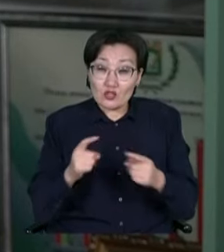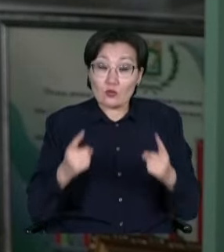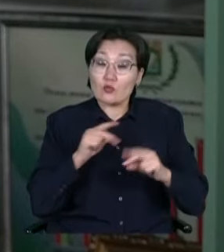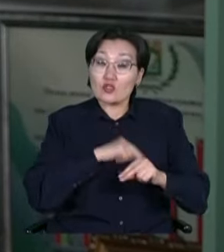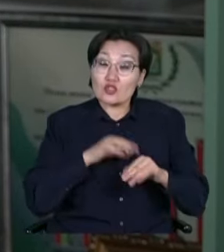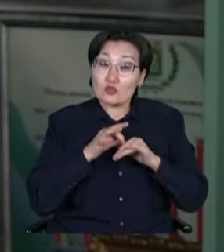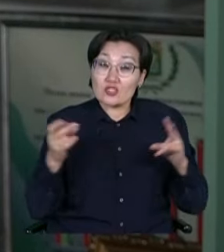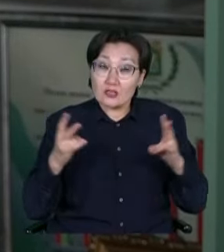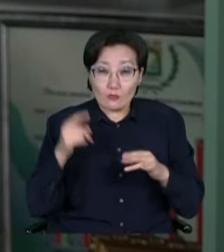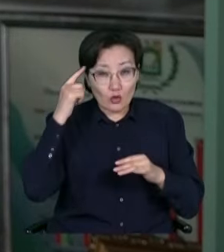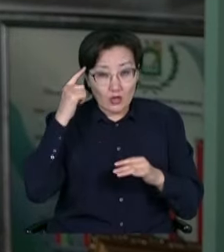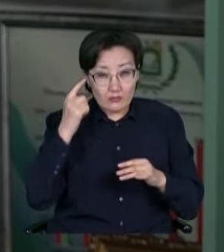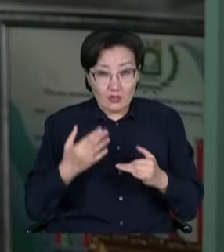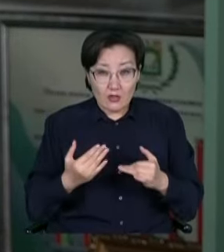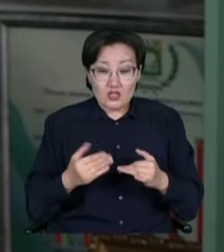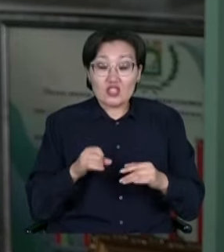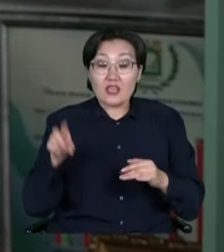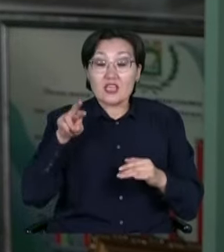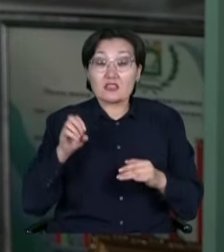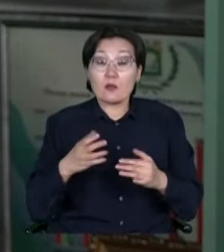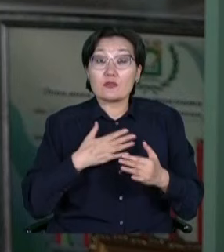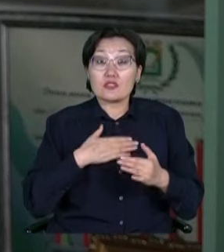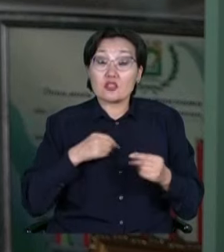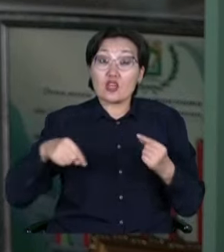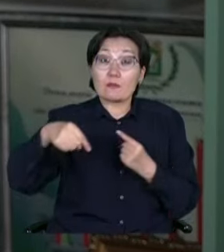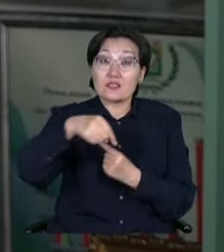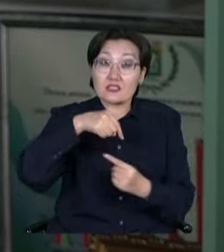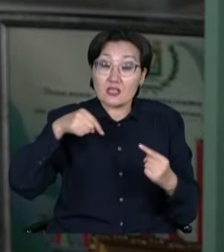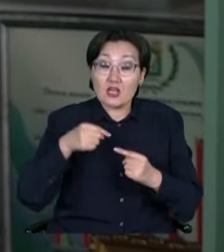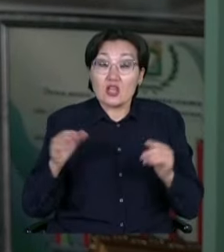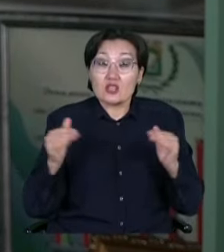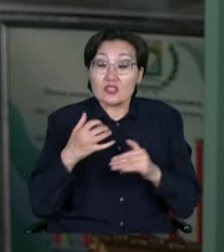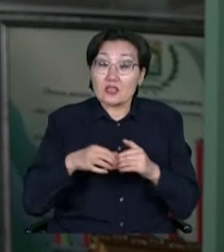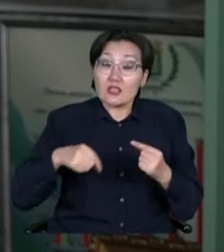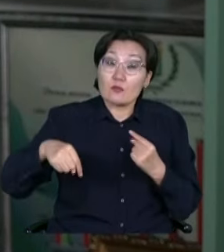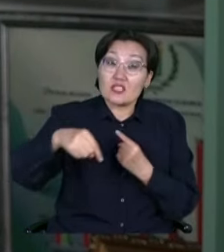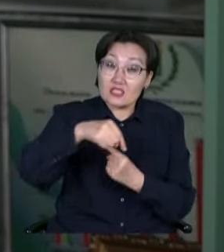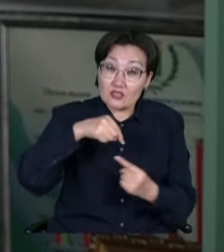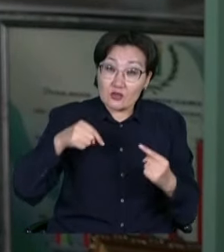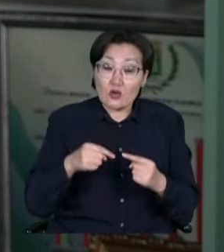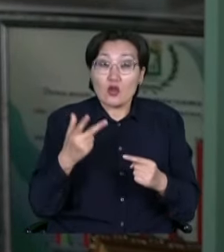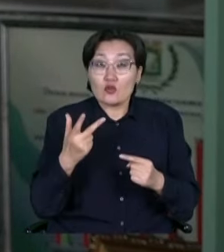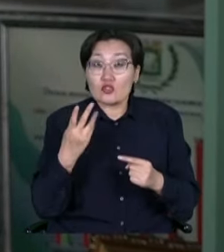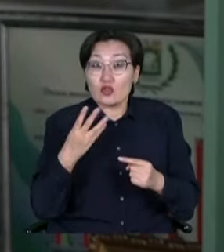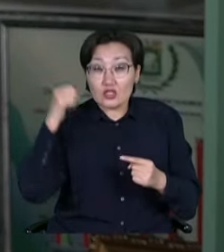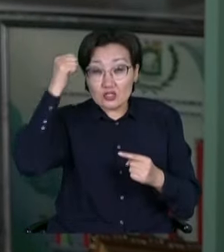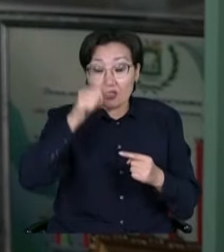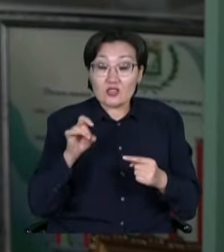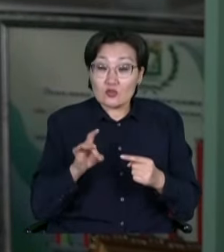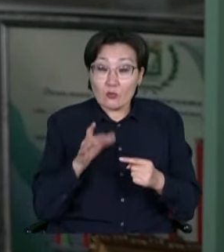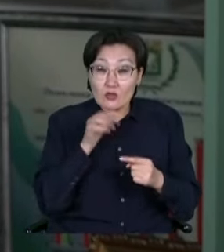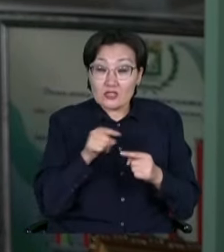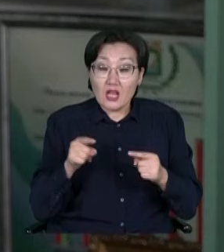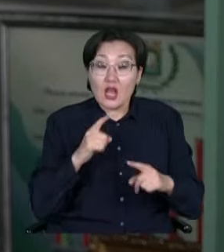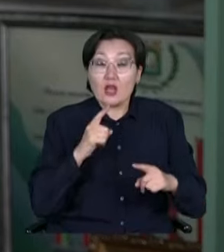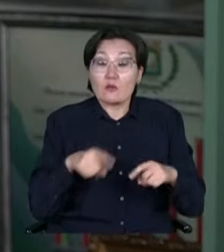жұмыстар жүргізілу керек деп есептеймін. Және де біздің бизнесімізге, шағын және орта кәсіпкерлікке 3-4 жылдың көлемінде